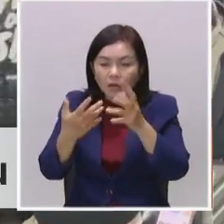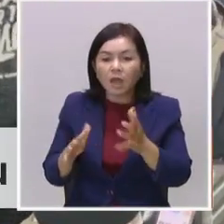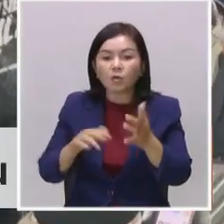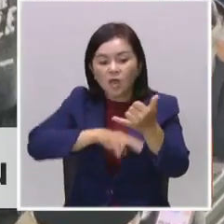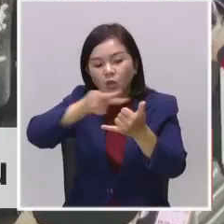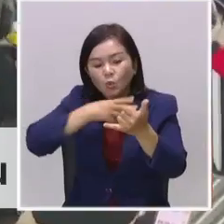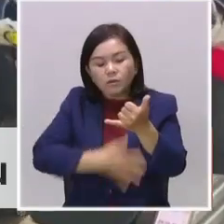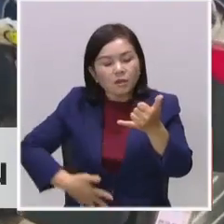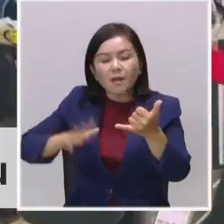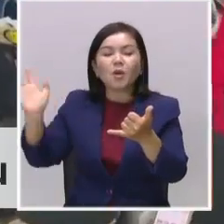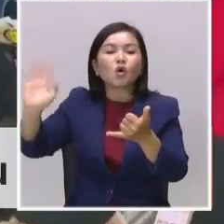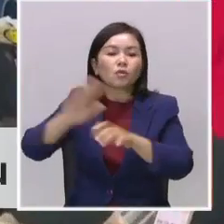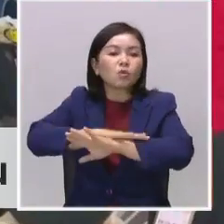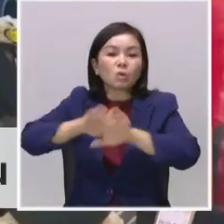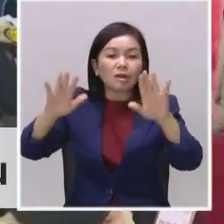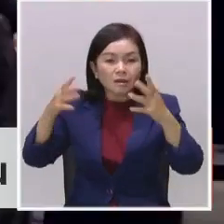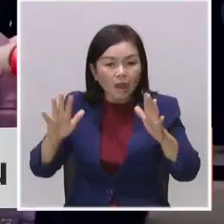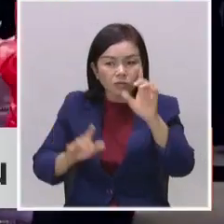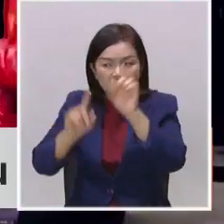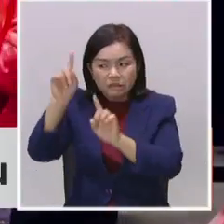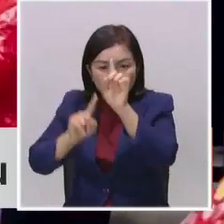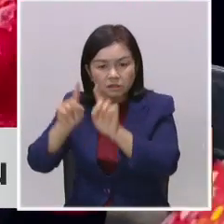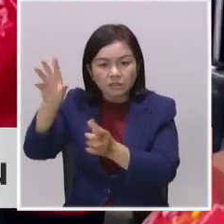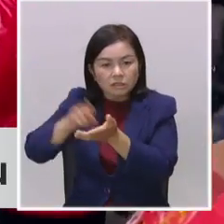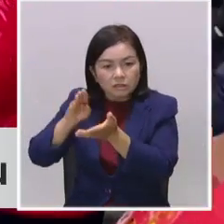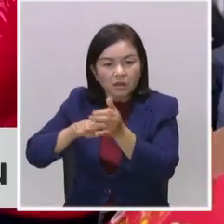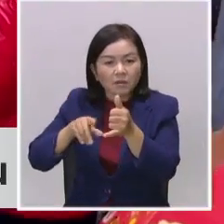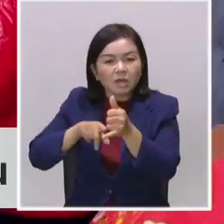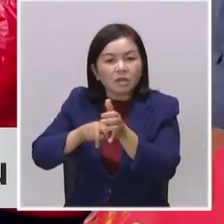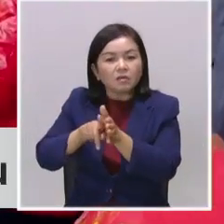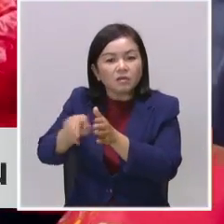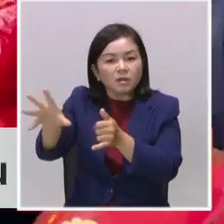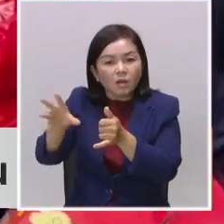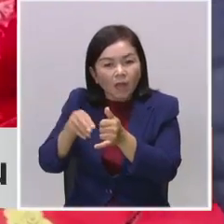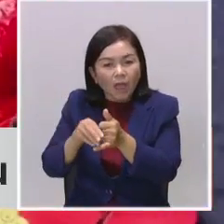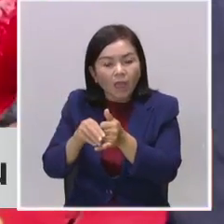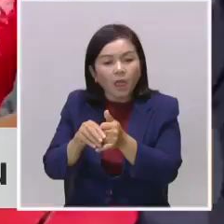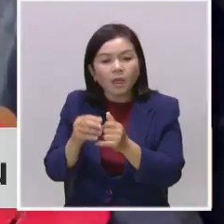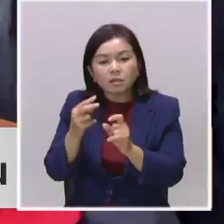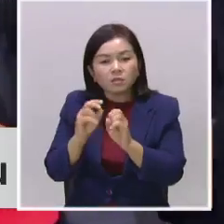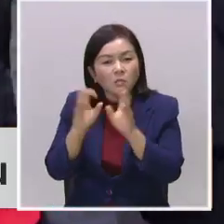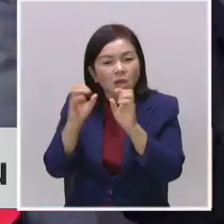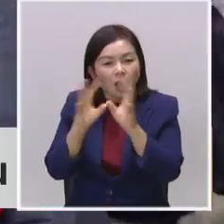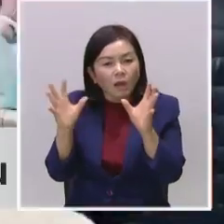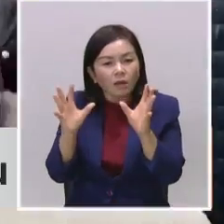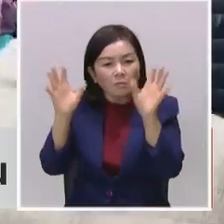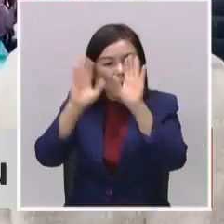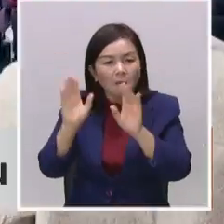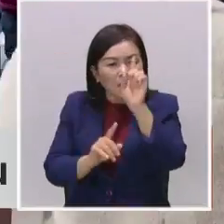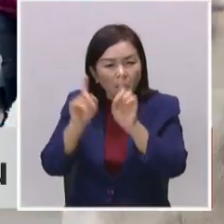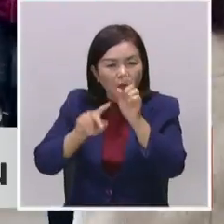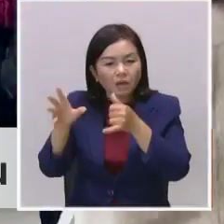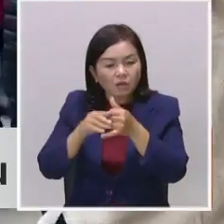เลิกไปเมื่อเดือนที่แล้วจึงเชื่อว่าสถิติอย่างเป็นทางการจะไม่สะท้อนถึงขนาดของการระบาดอย่างแม่นยำอีกต่อ